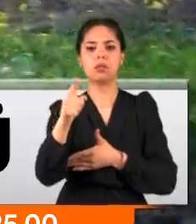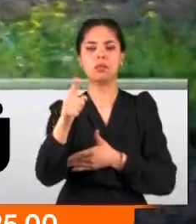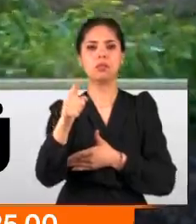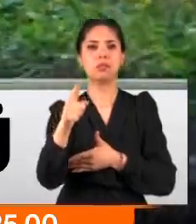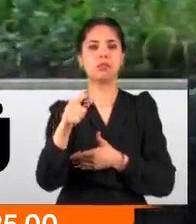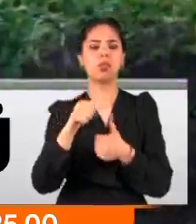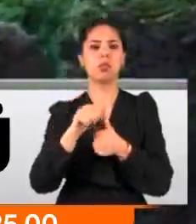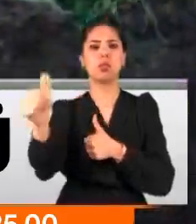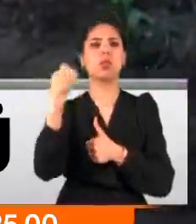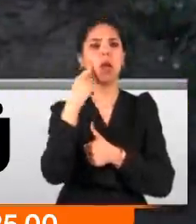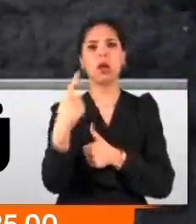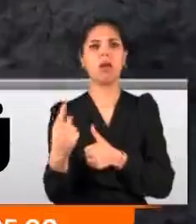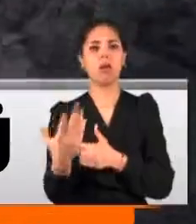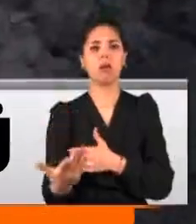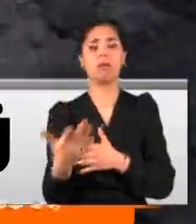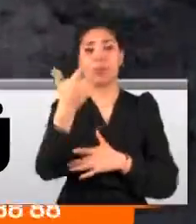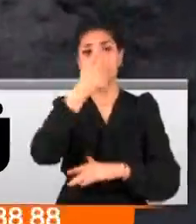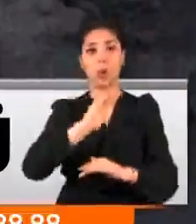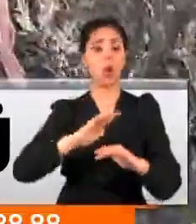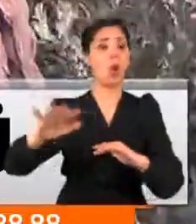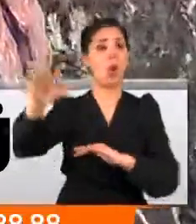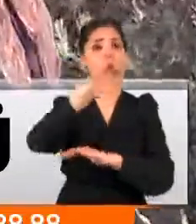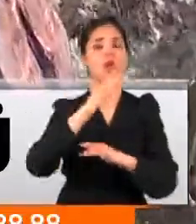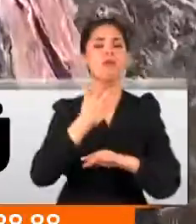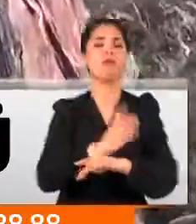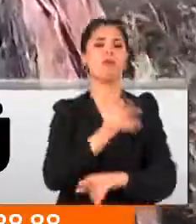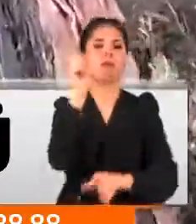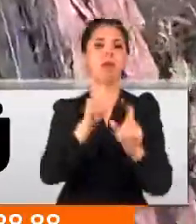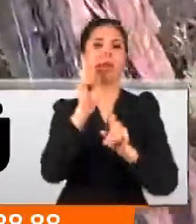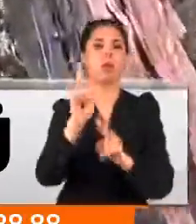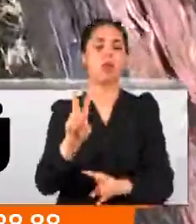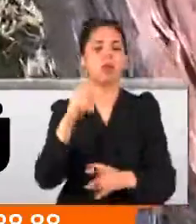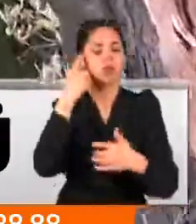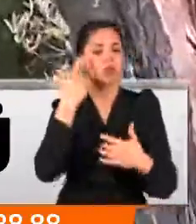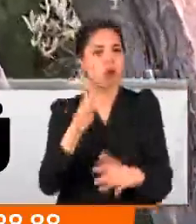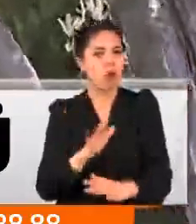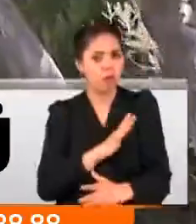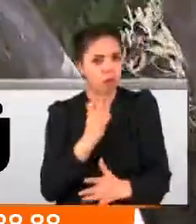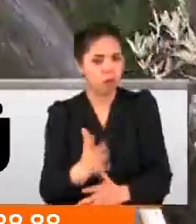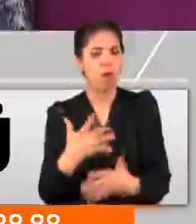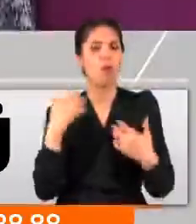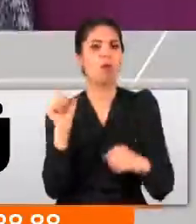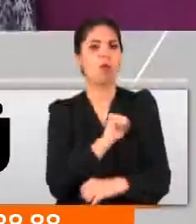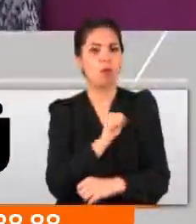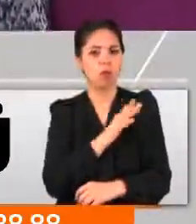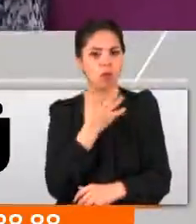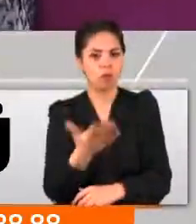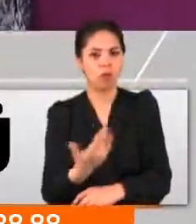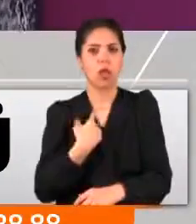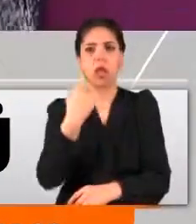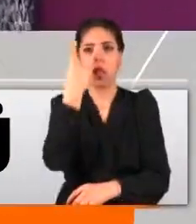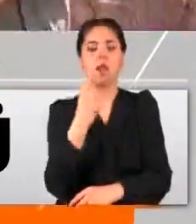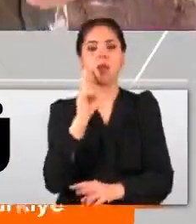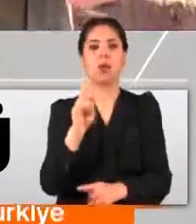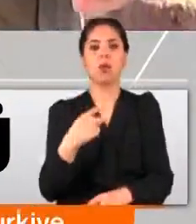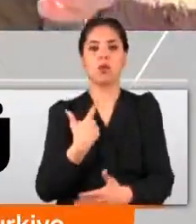böyle metrelerce uzağa savurdu. Köylüler gördükleri karşısında çok şaşkın ve aynı zamanda da tedirgin. Bu yaşımıza geldik, ilk defa